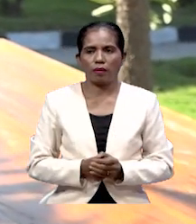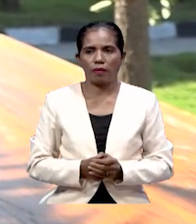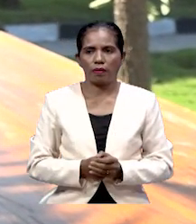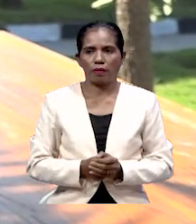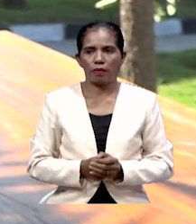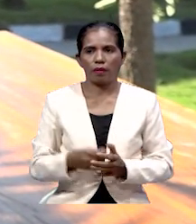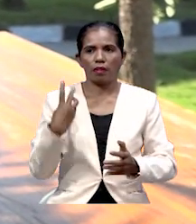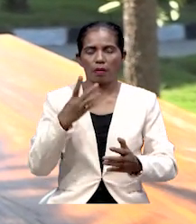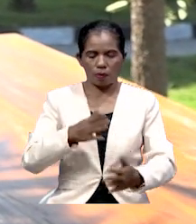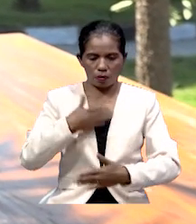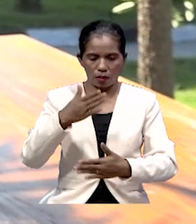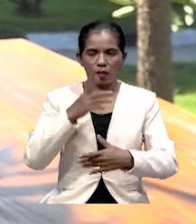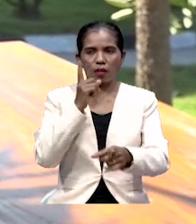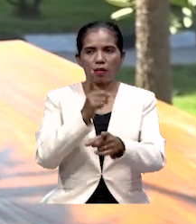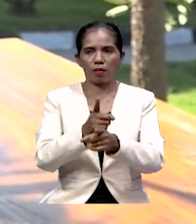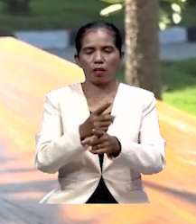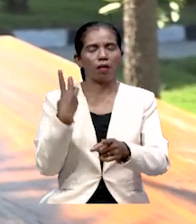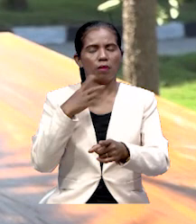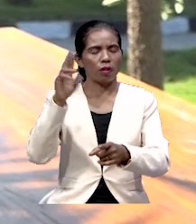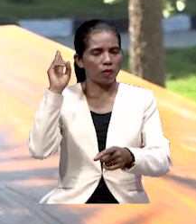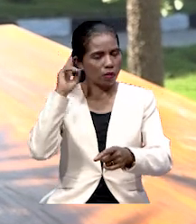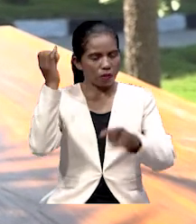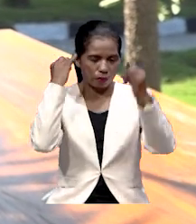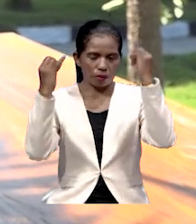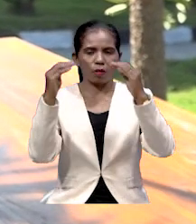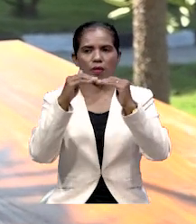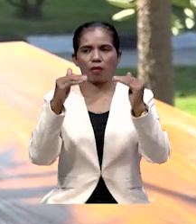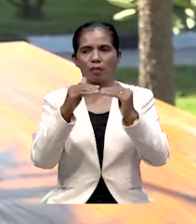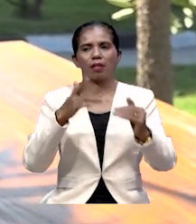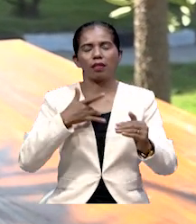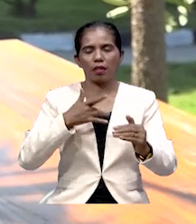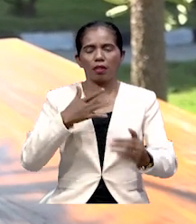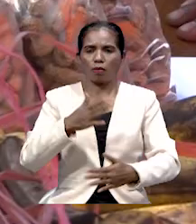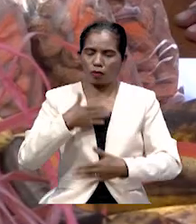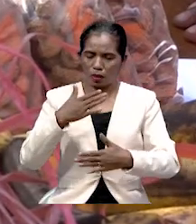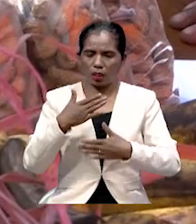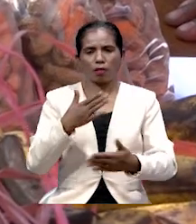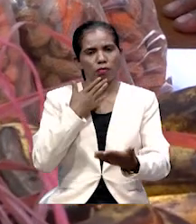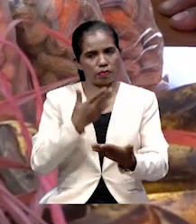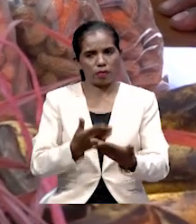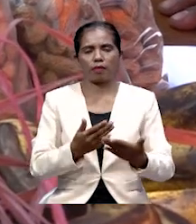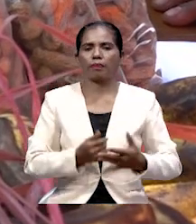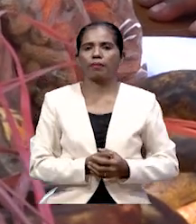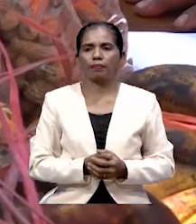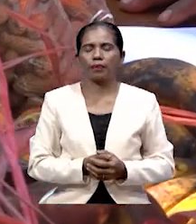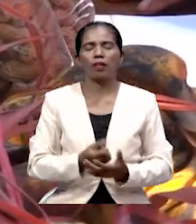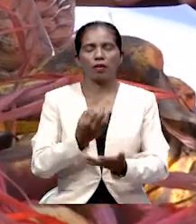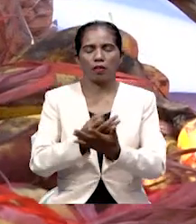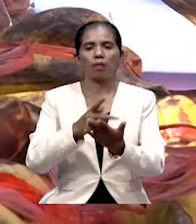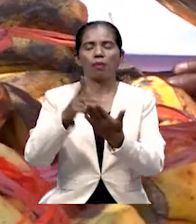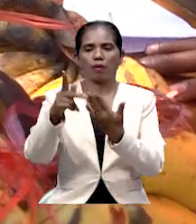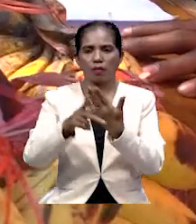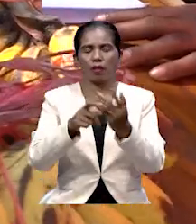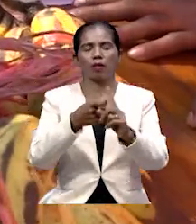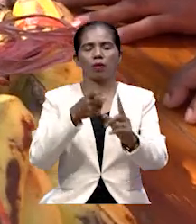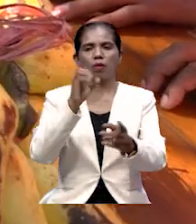Ida na mi kontenye tebes tamba horse kami kon informasa unde ne ami encontro ne ami senti da ne hasa buat dia kida Orçamento ba programa ne mai